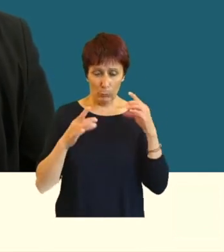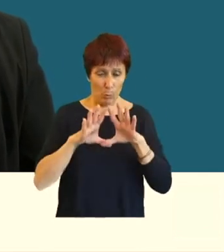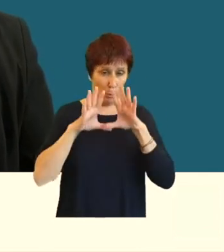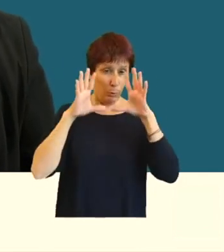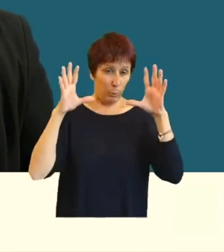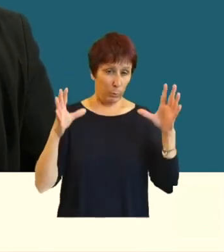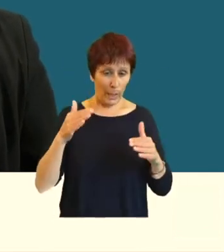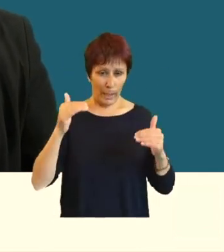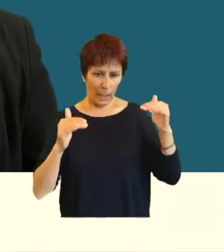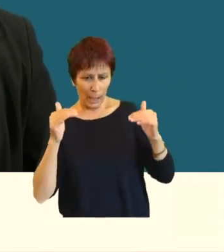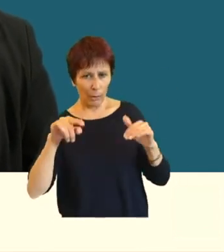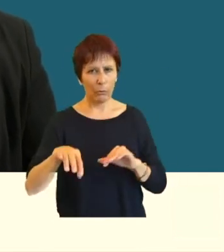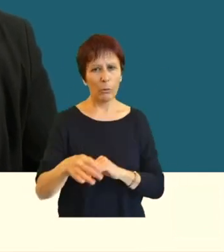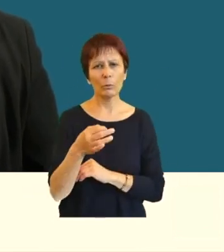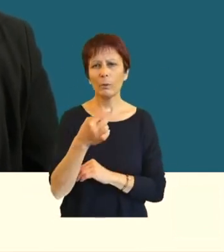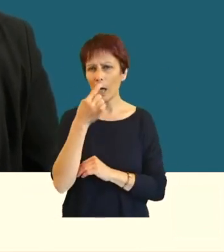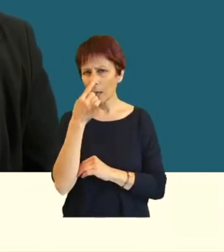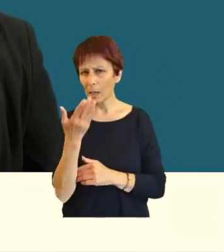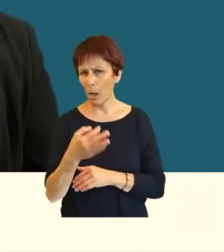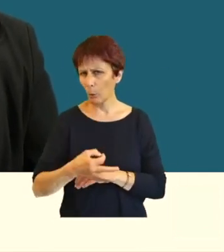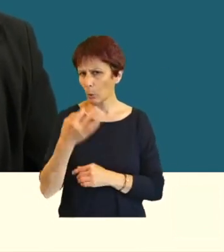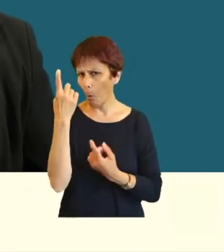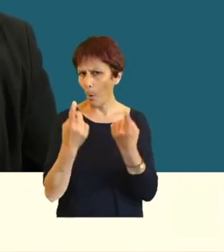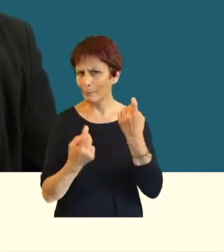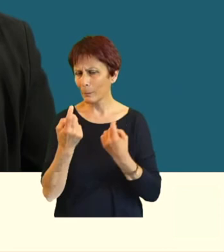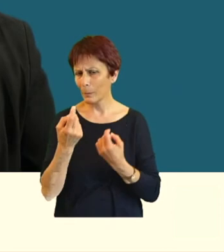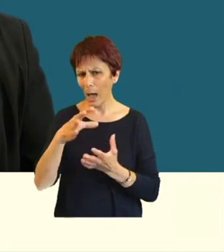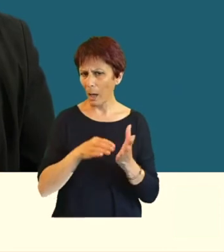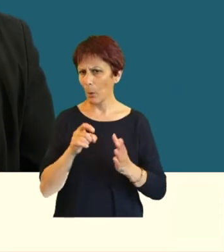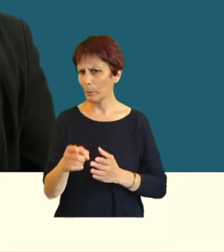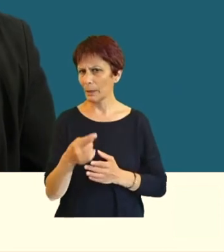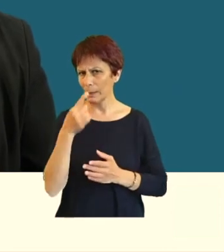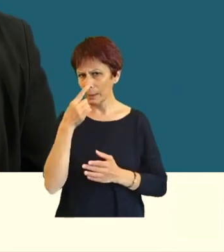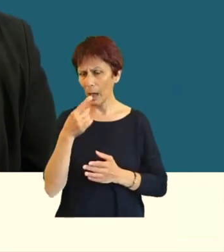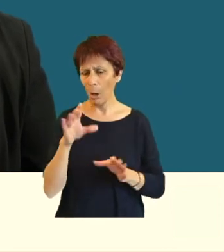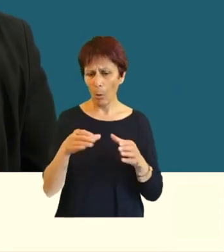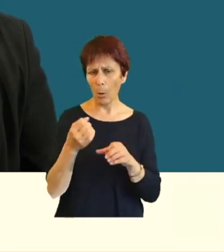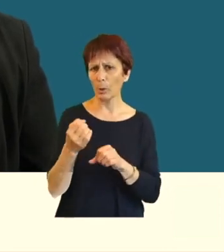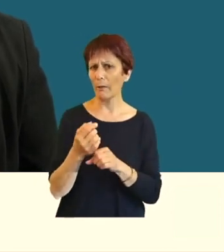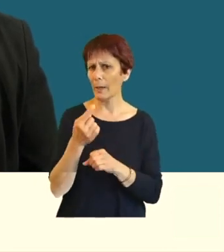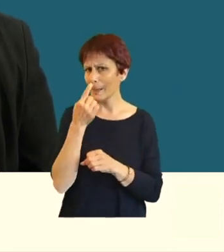d'équilibre à trouver. Je trouve qu'il y a surtout beaucoup d'interrogations donc pour ce rapport concernant un groupe de travail auquel je